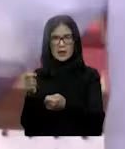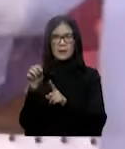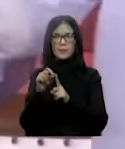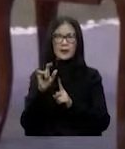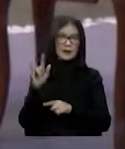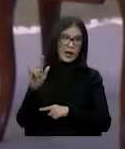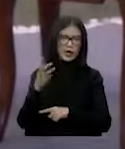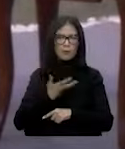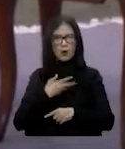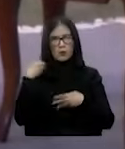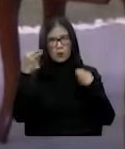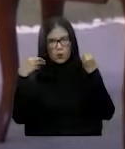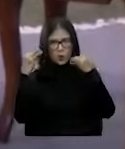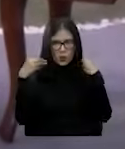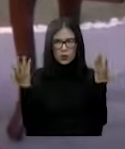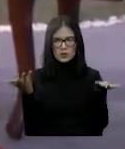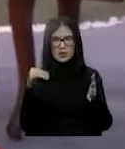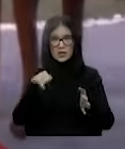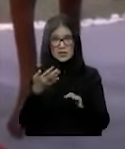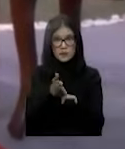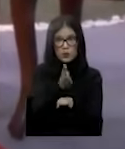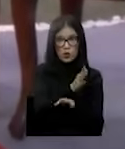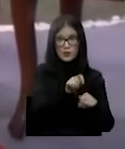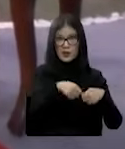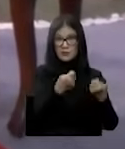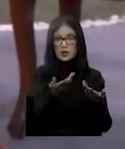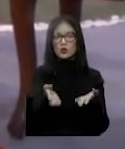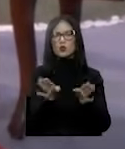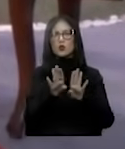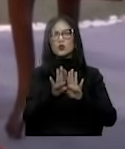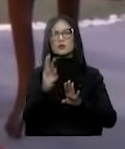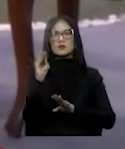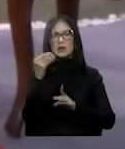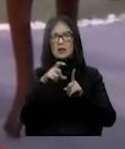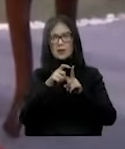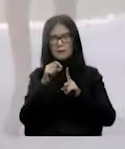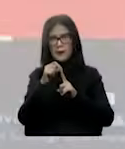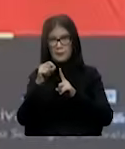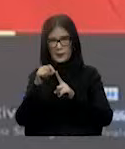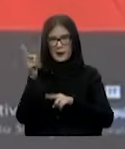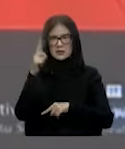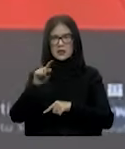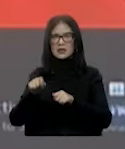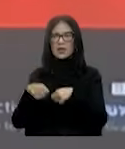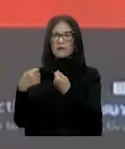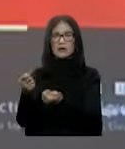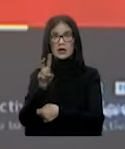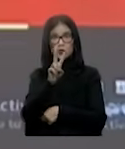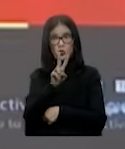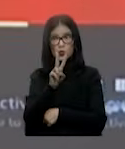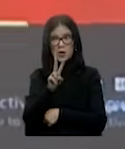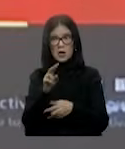kelabakan. 1 jam sebelum pendaftaran ditutup, Ketua DPP PDIP akhirnya mendaftarkan 2 kadernya,